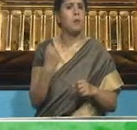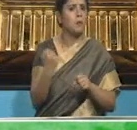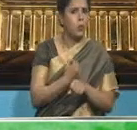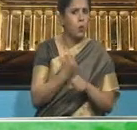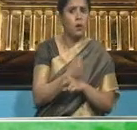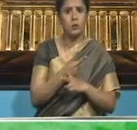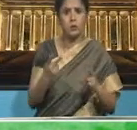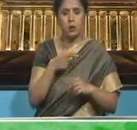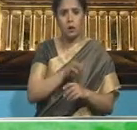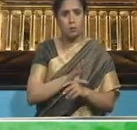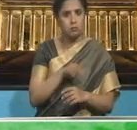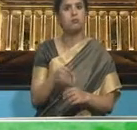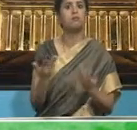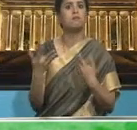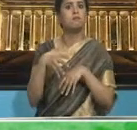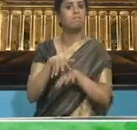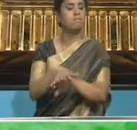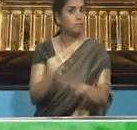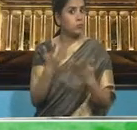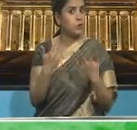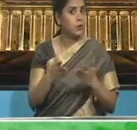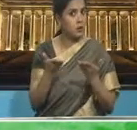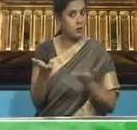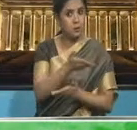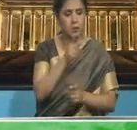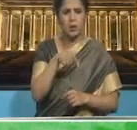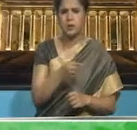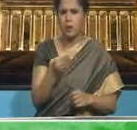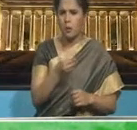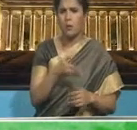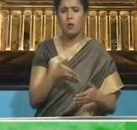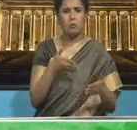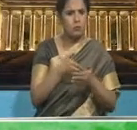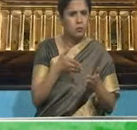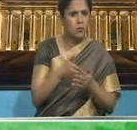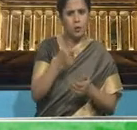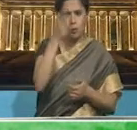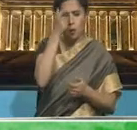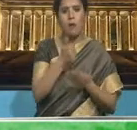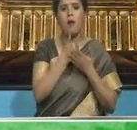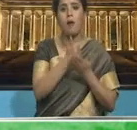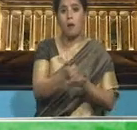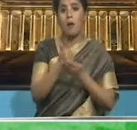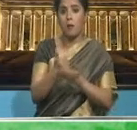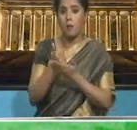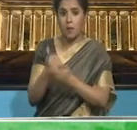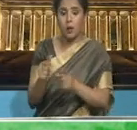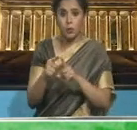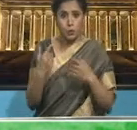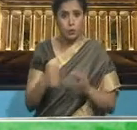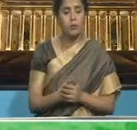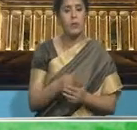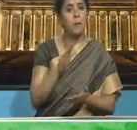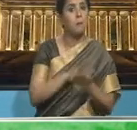में समावेश किया गया है तथा कठिनाई में उनकी मदद की गई है।